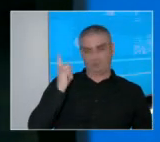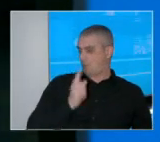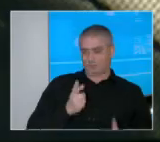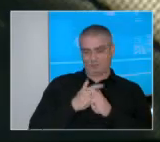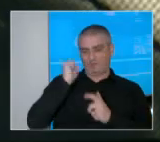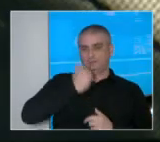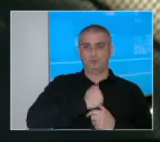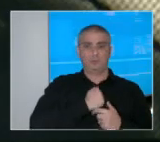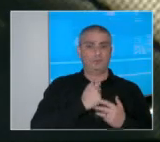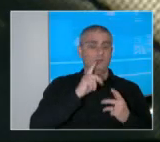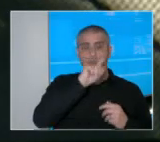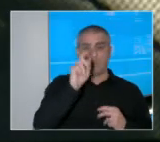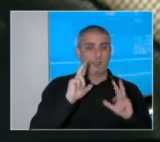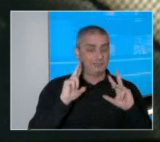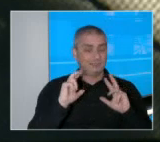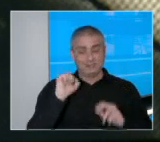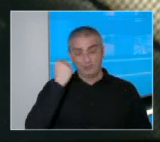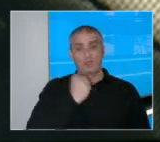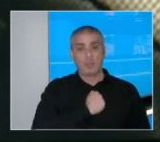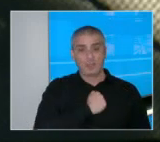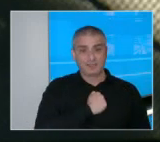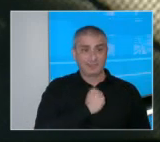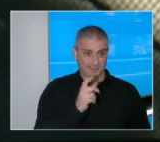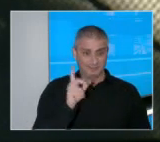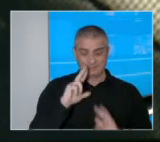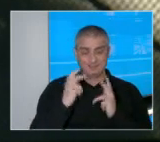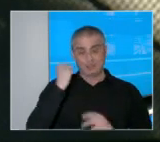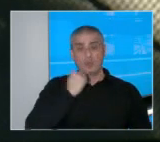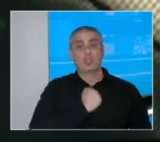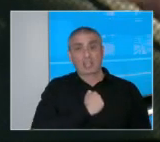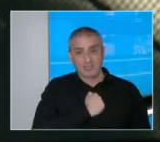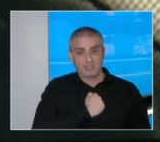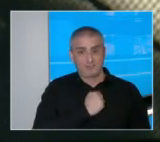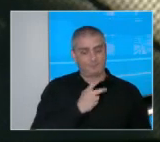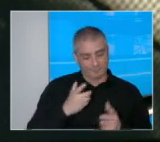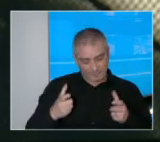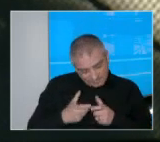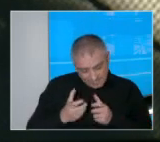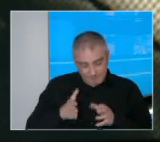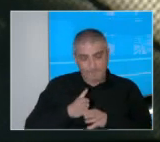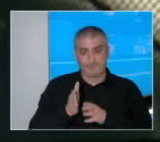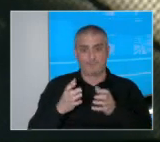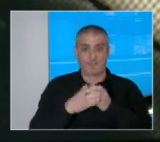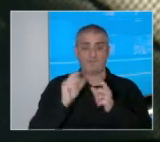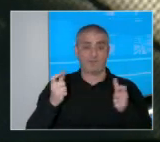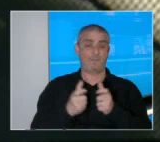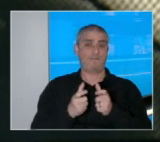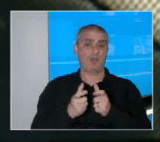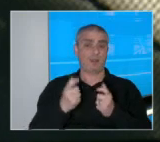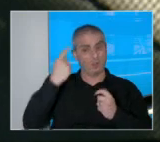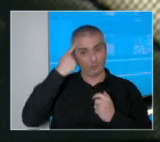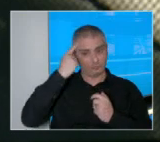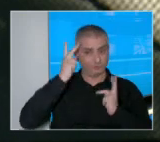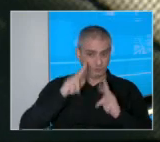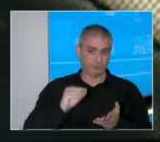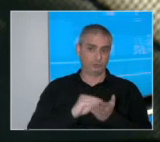מפלגה ציונות דתית? אז כנראה שהציבור הציוני דתי, כנראה שהציונות הדתית כזרם בחברה וכמפלגה, חושבת